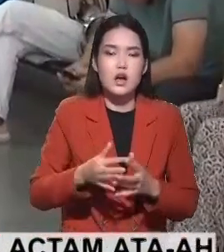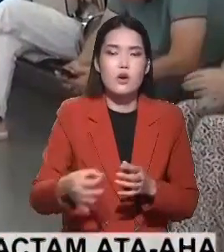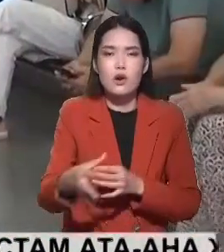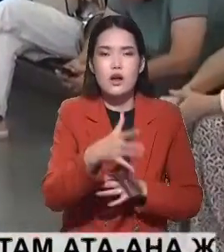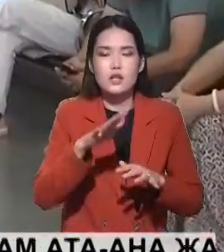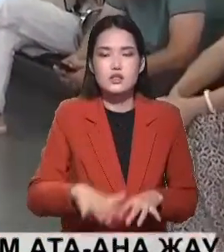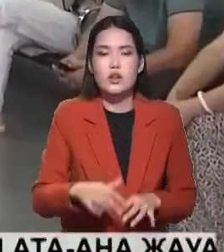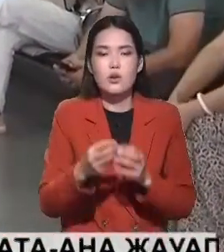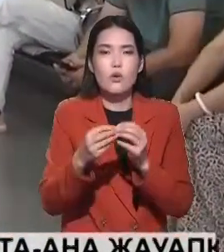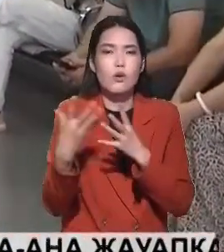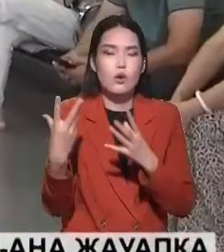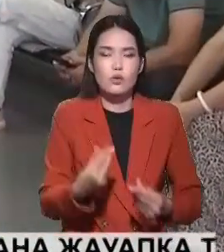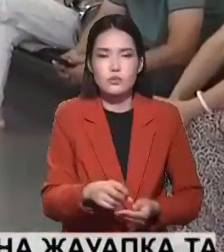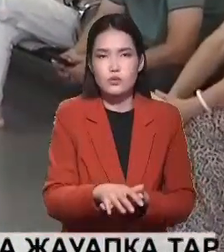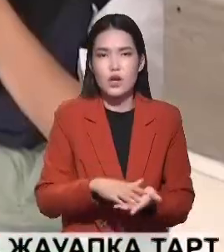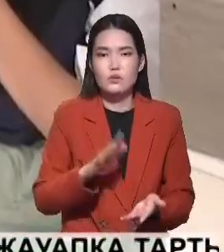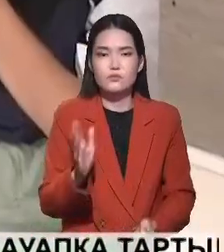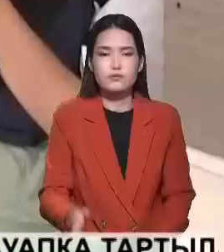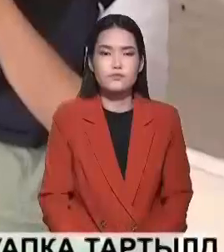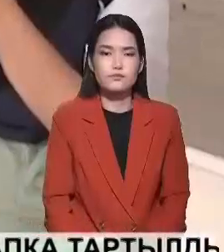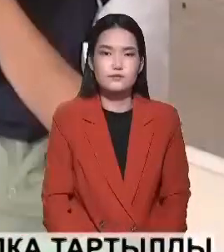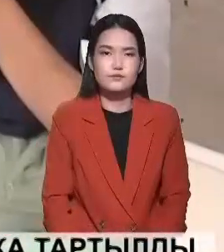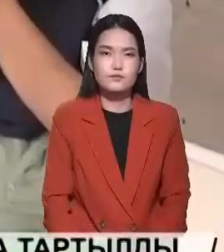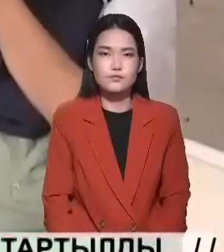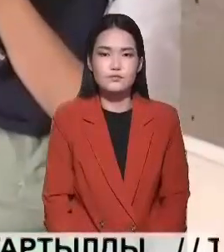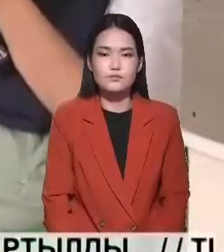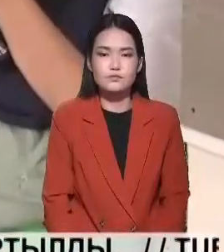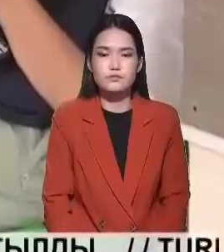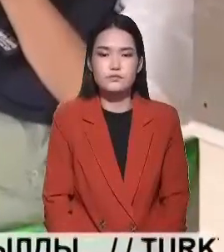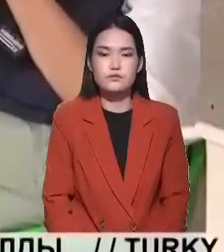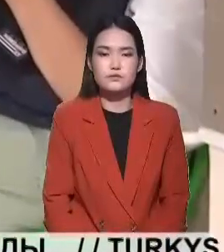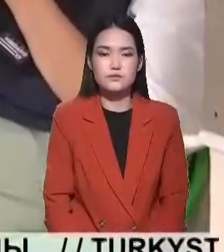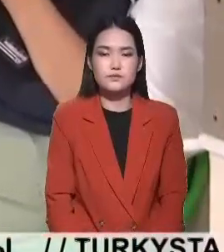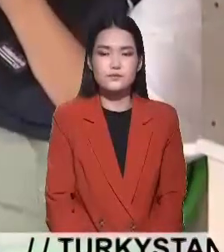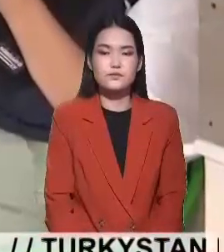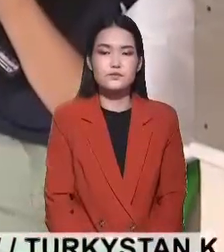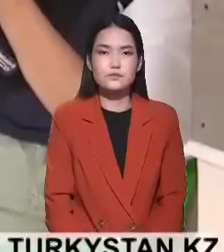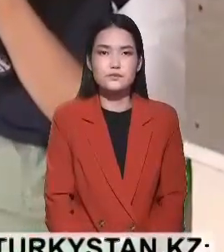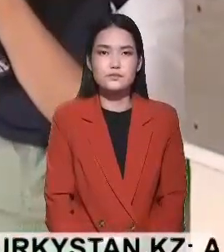10 күнге дейін жалғасады. Динара Жақсыбайқызы, Заңғар Санай, Ирина Якунина, Астана Таймс.